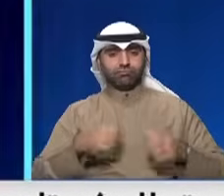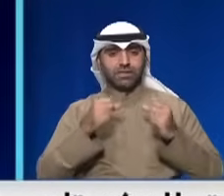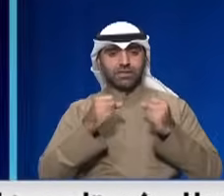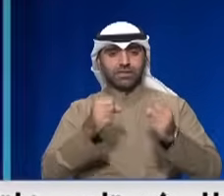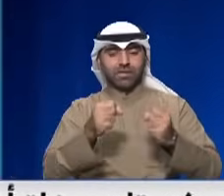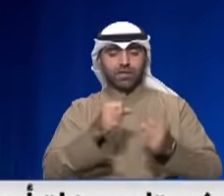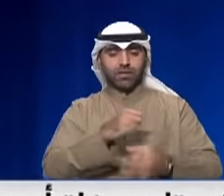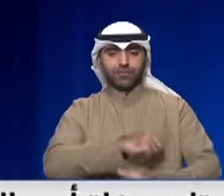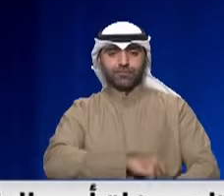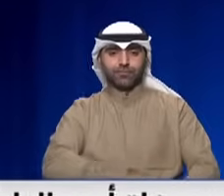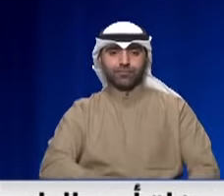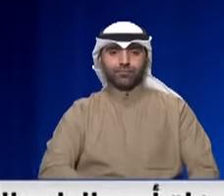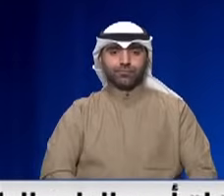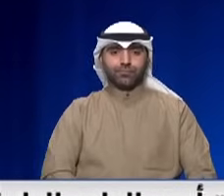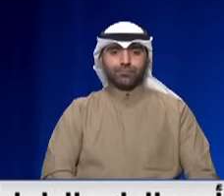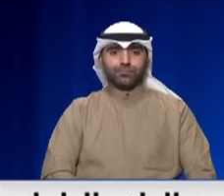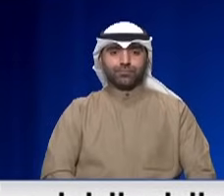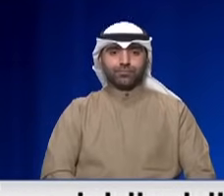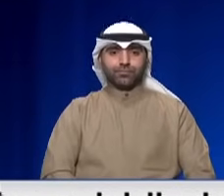الصحه وتمام